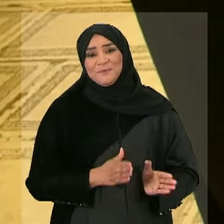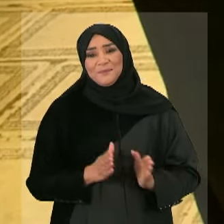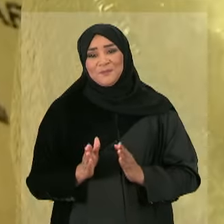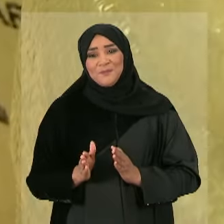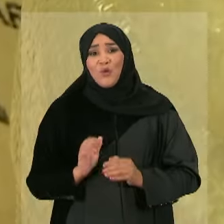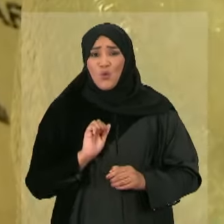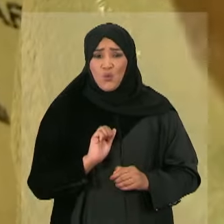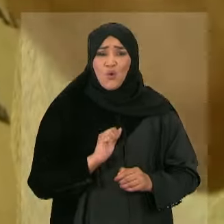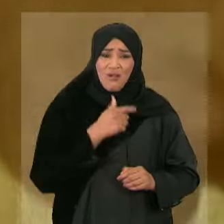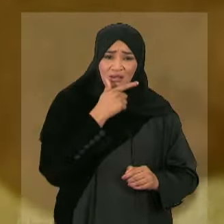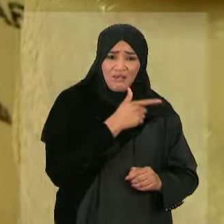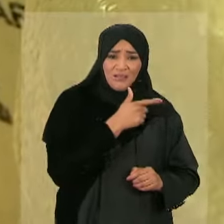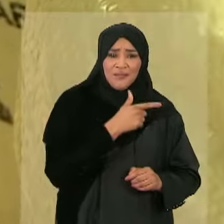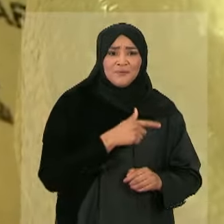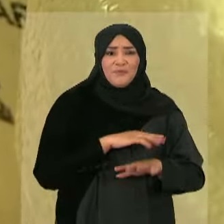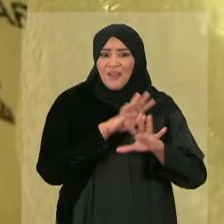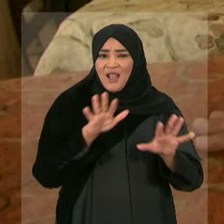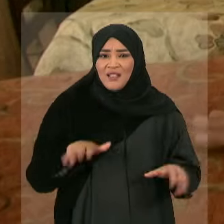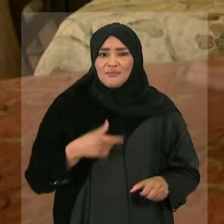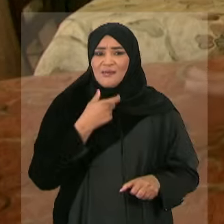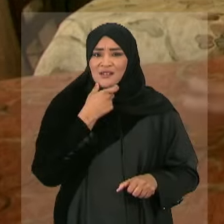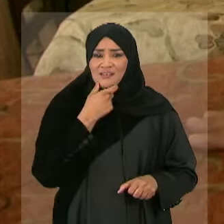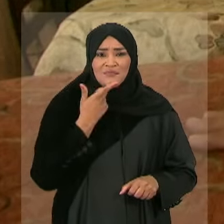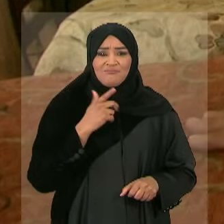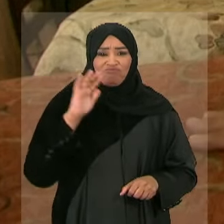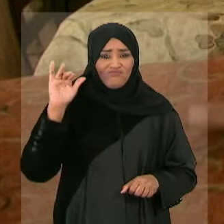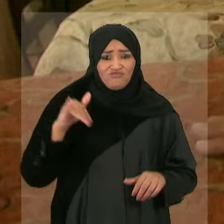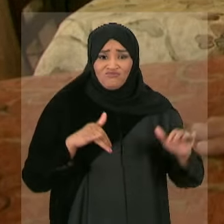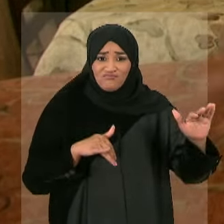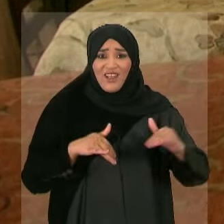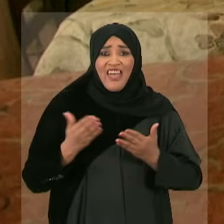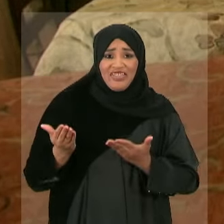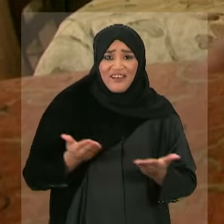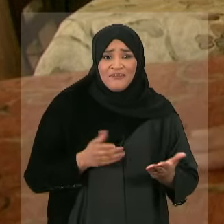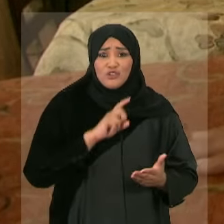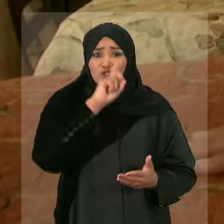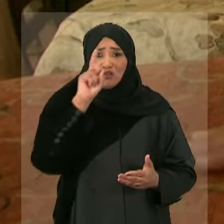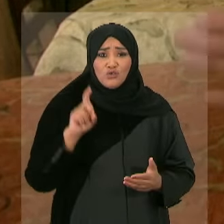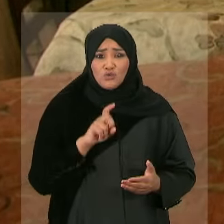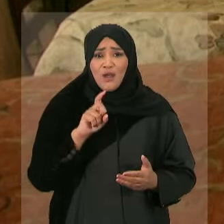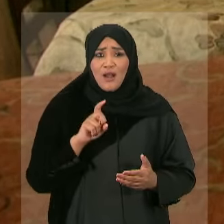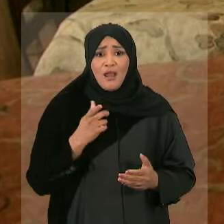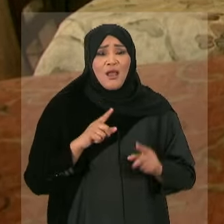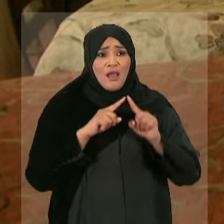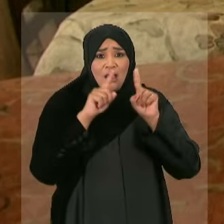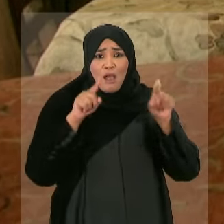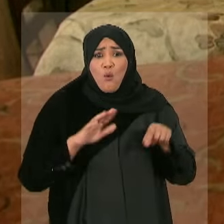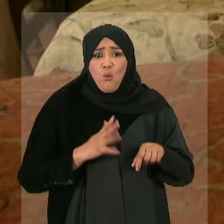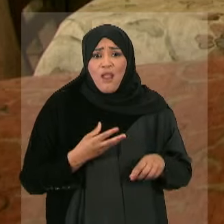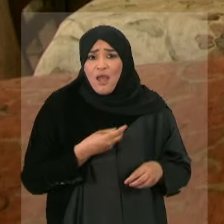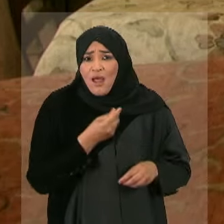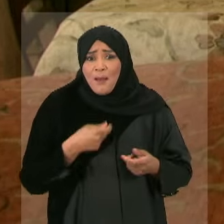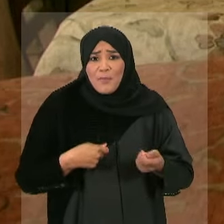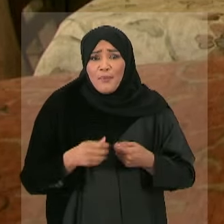لما بيجي بيسألوني السواح أو الأجانب أو ضيوف الناصري وين البابور بشرح لي إياه بقولهم تمرقوا شائل